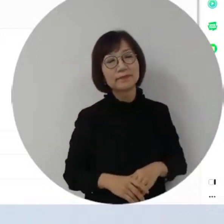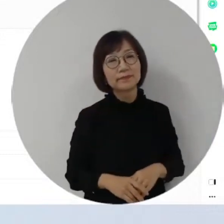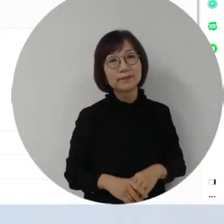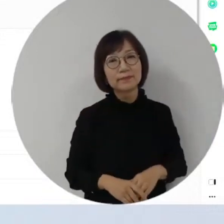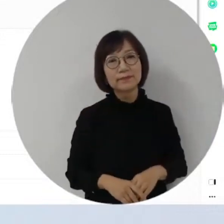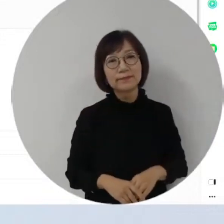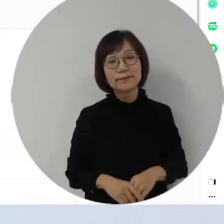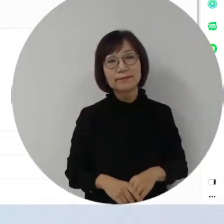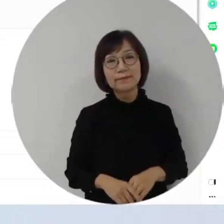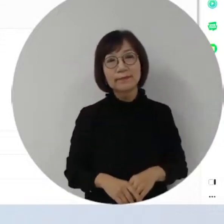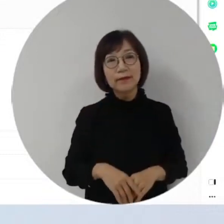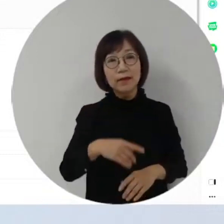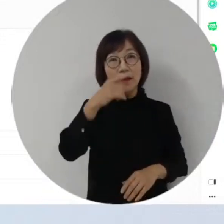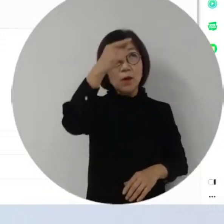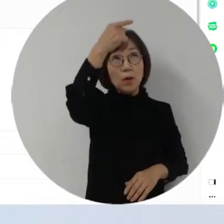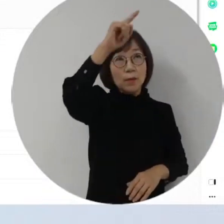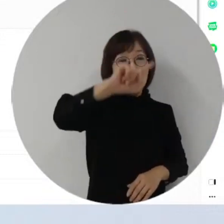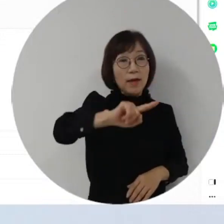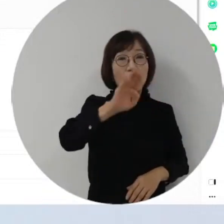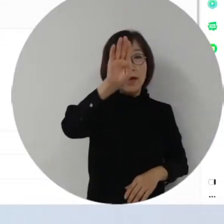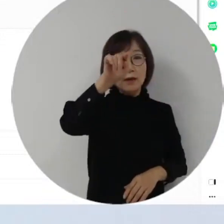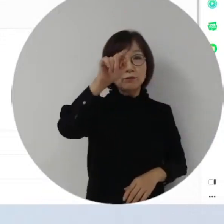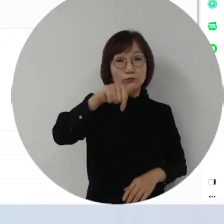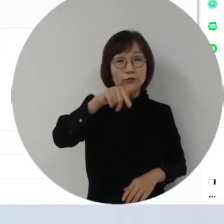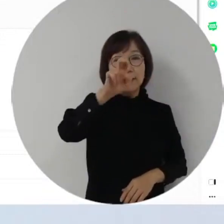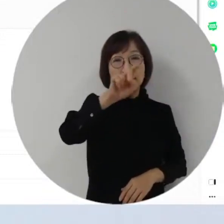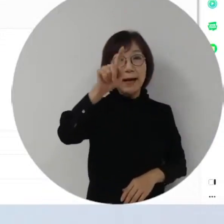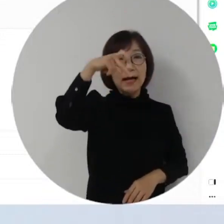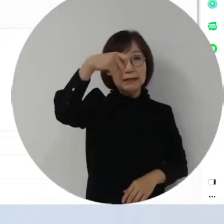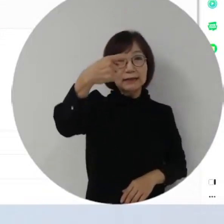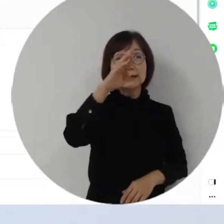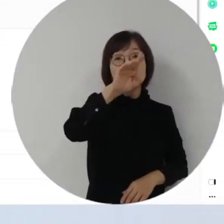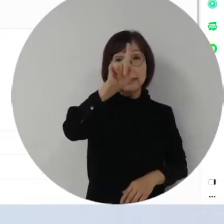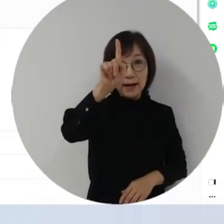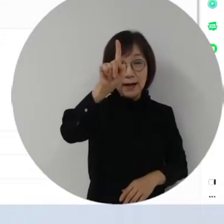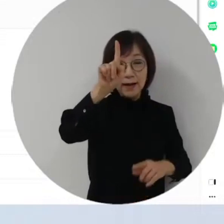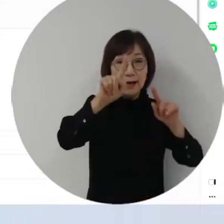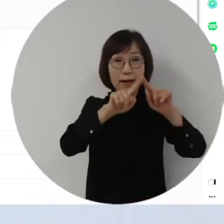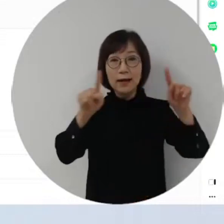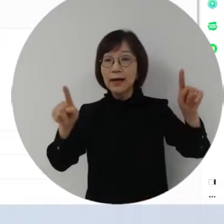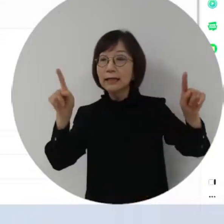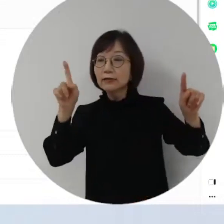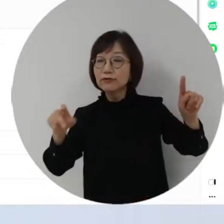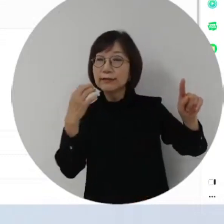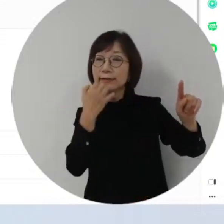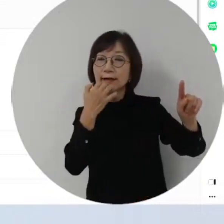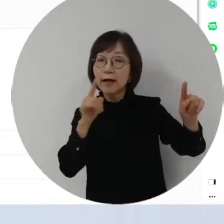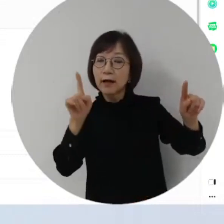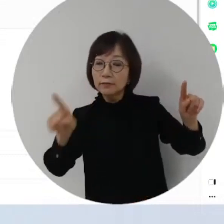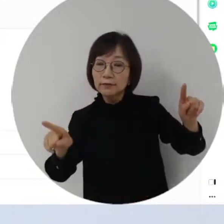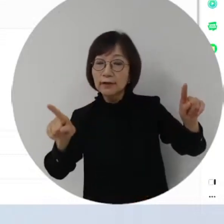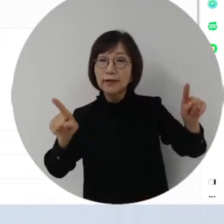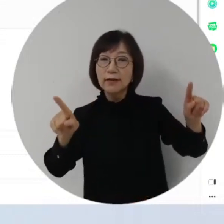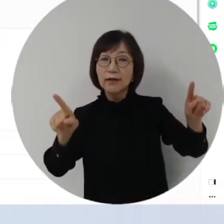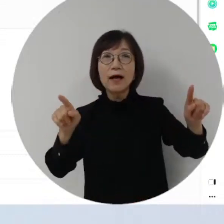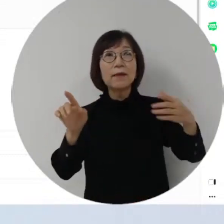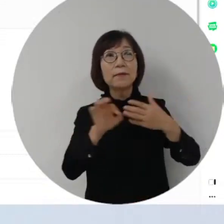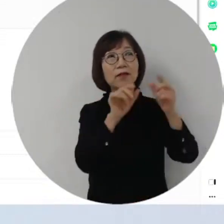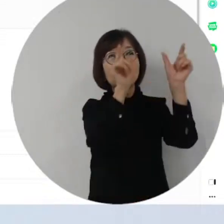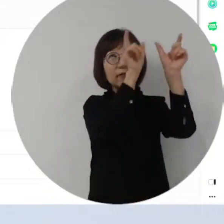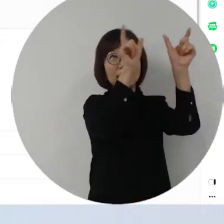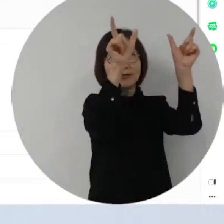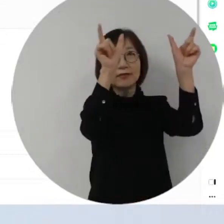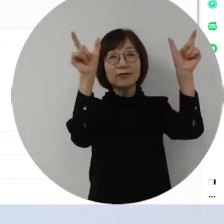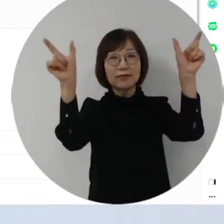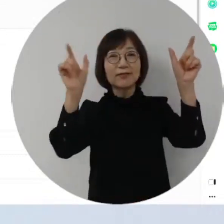보시면 북마크바 표시되어 있는 이 버튼을 켜줘야 되겠죠. 클릭을 해서 북마크바 표시를